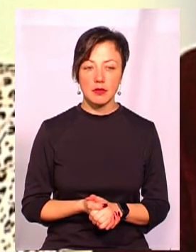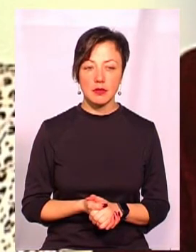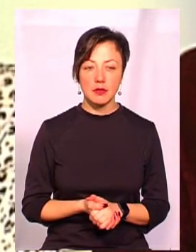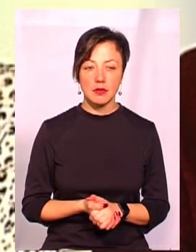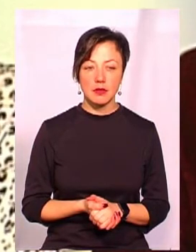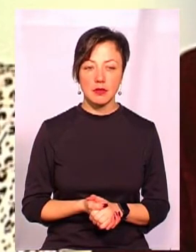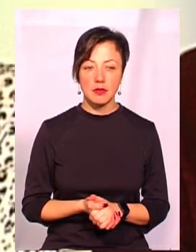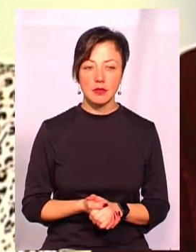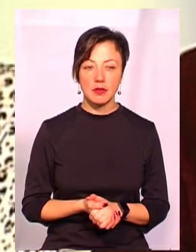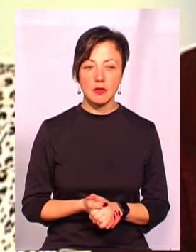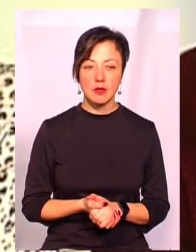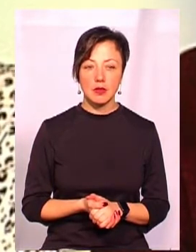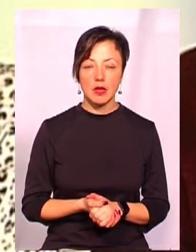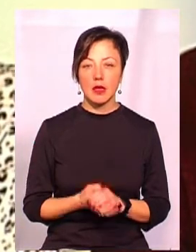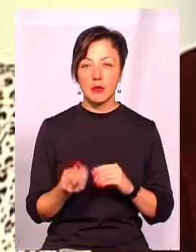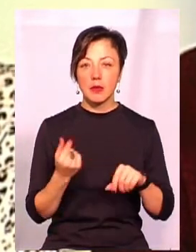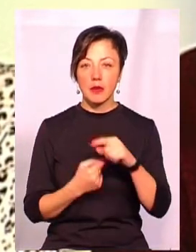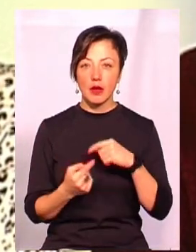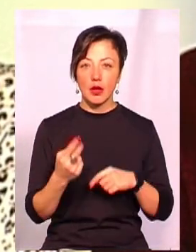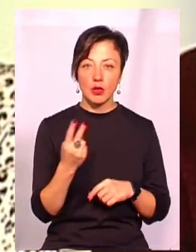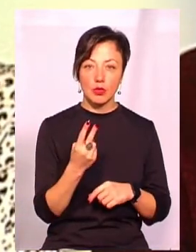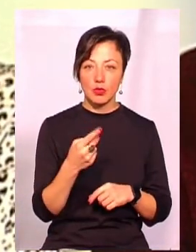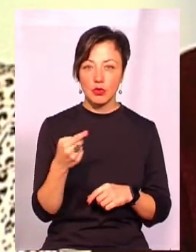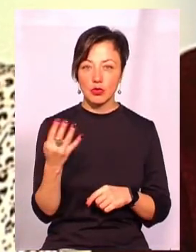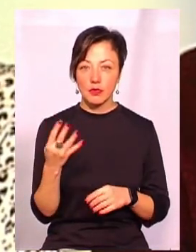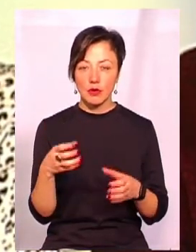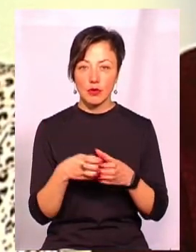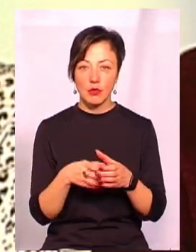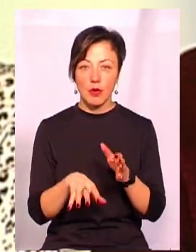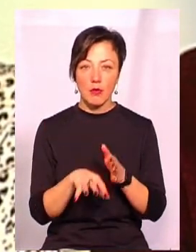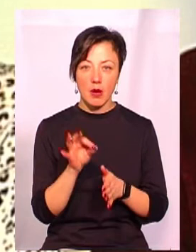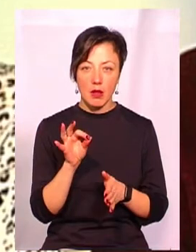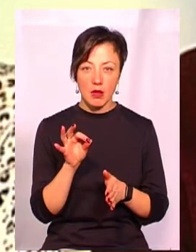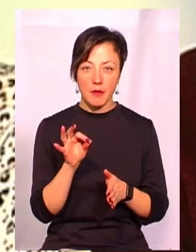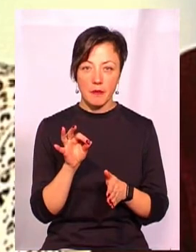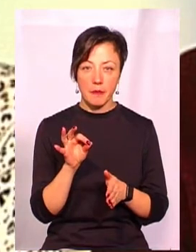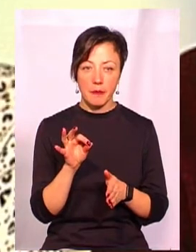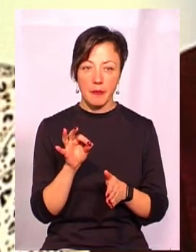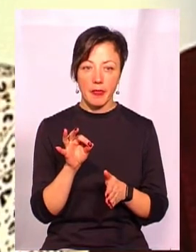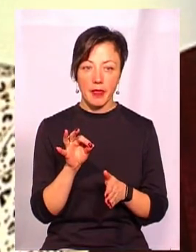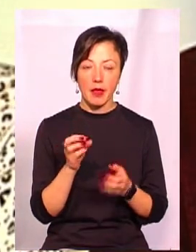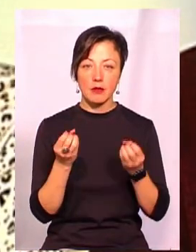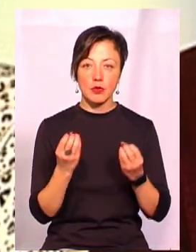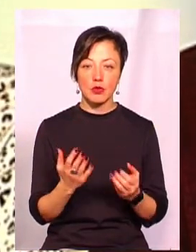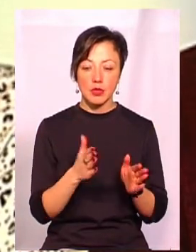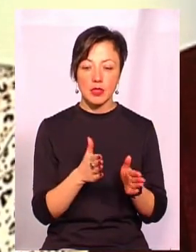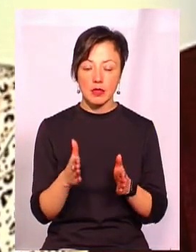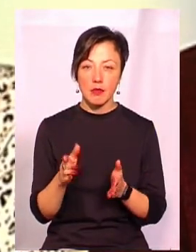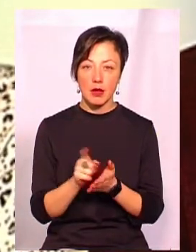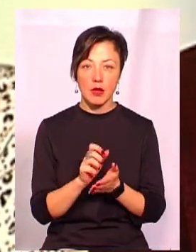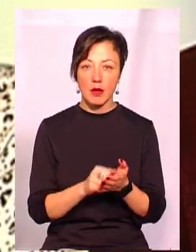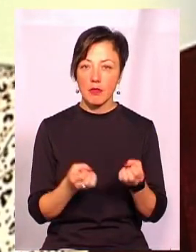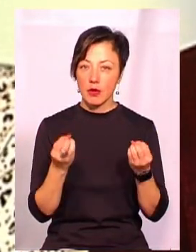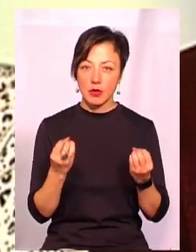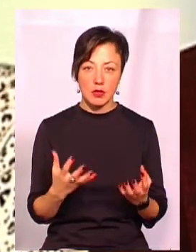значить, підприємці 2-ї, 4-ї групи, які обрали спрощену систему оподаткування, це